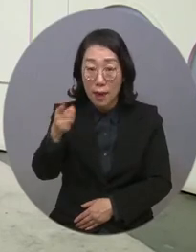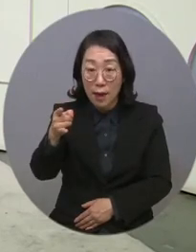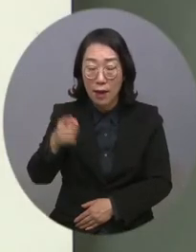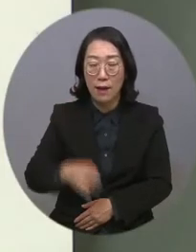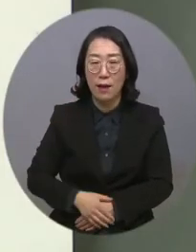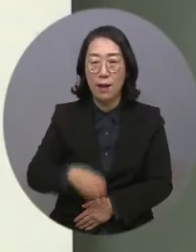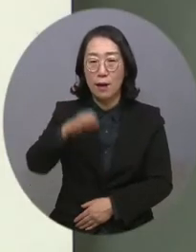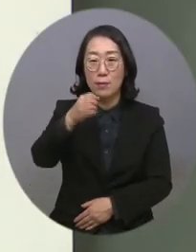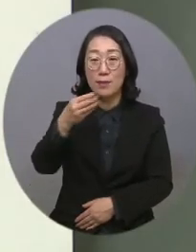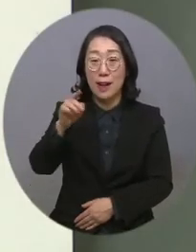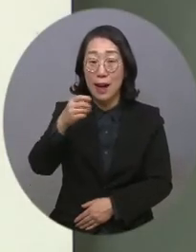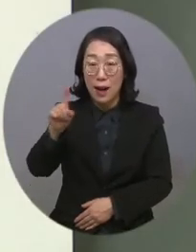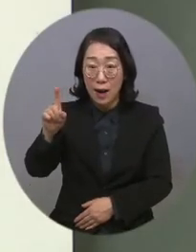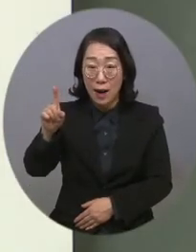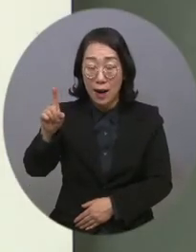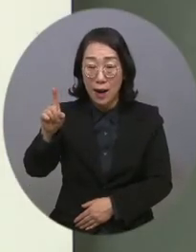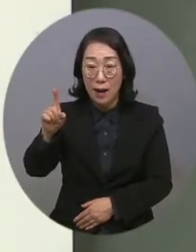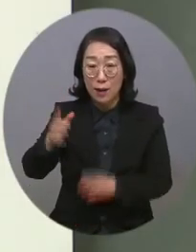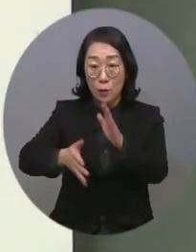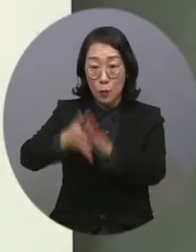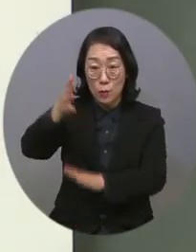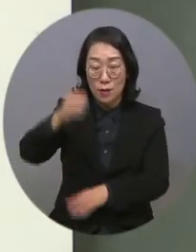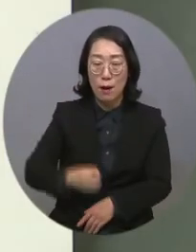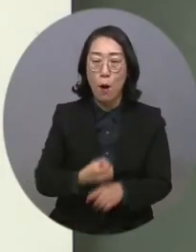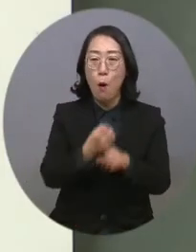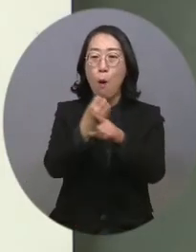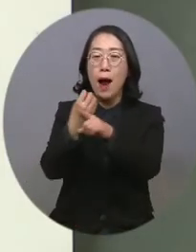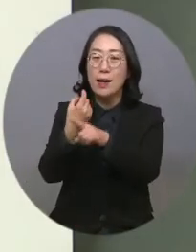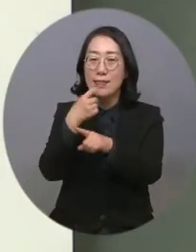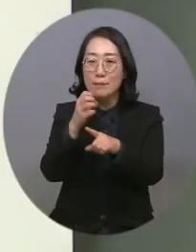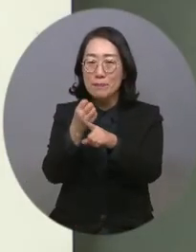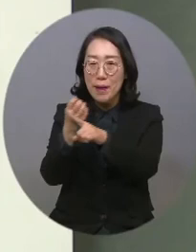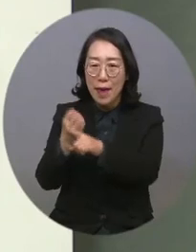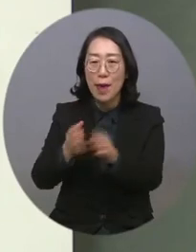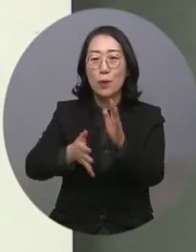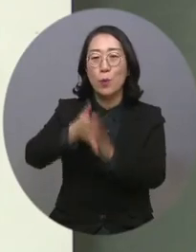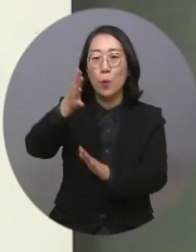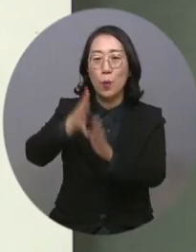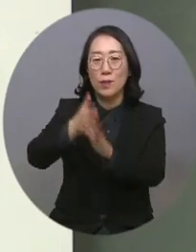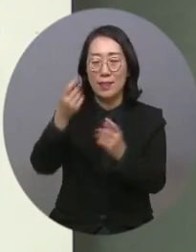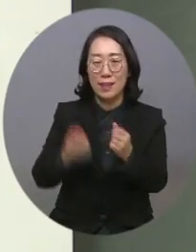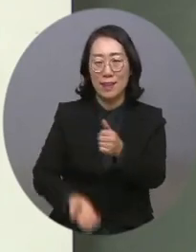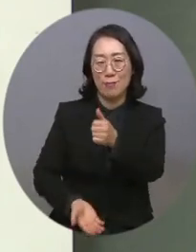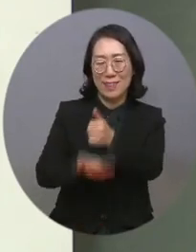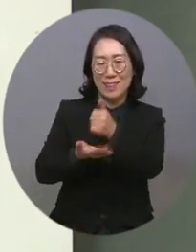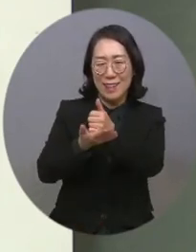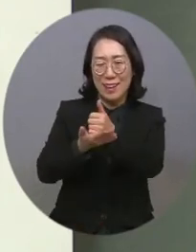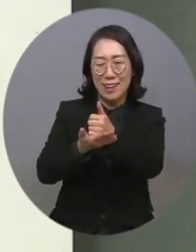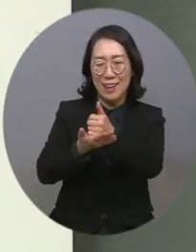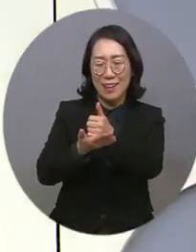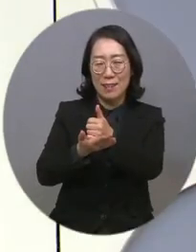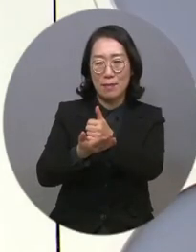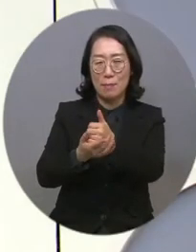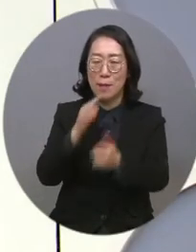프라하를 황금의 도시라고 호칭을 하고 찬사를 보냈거든요. 왜